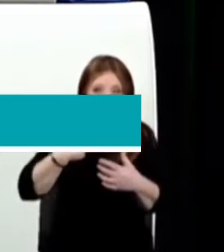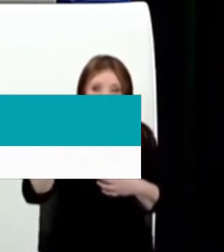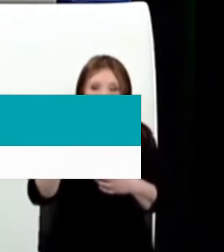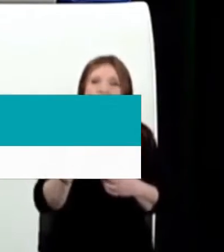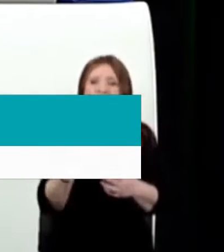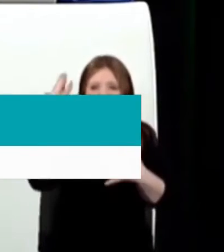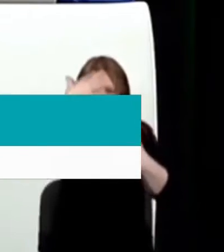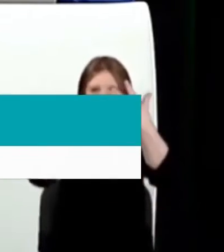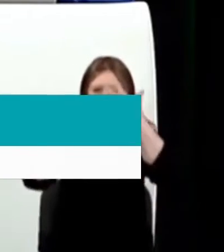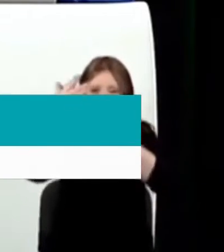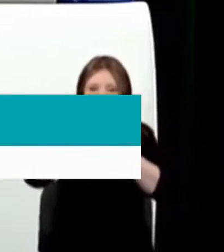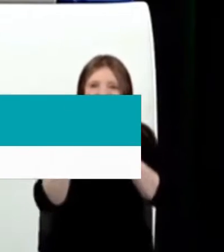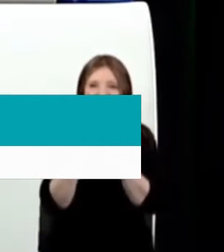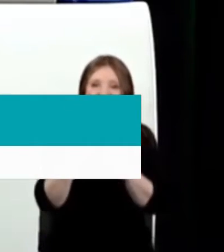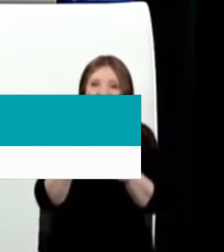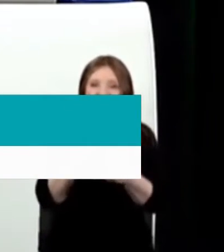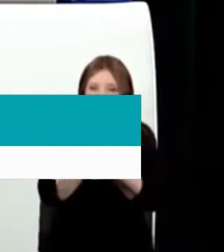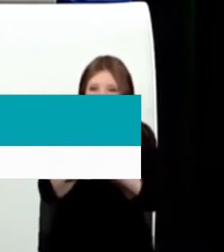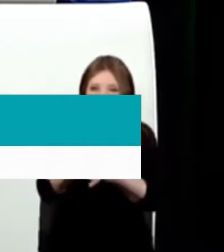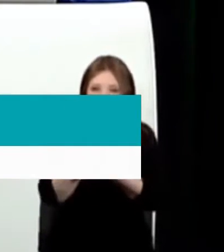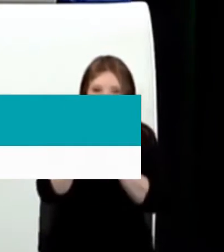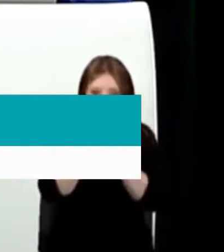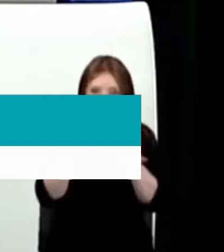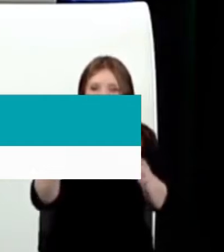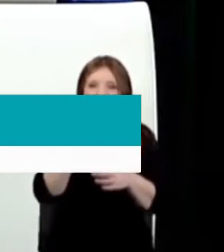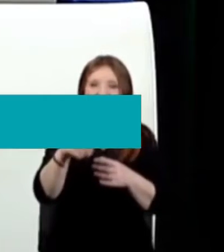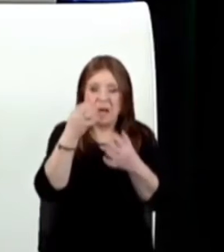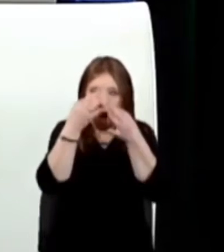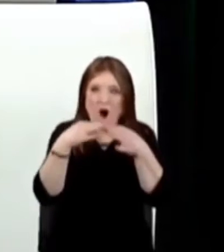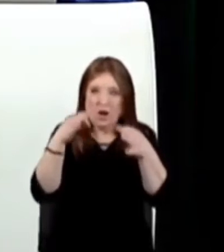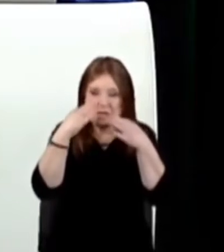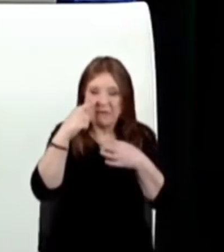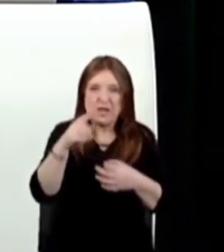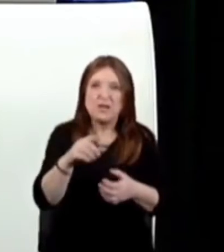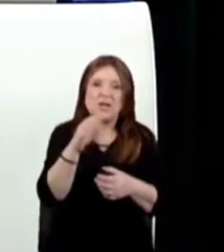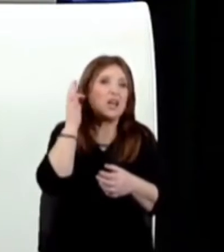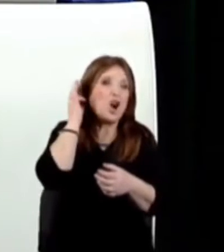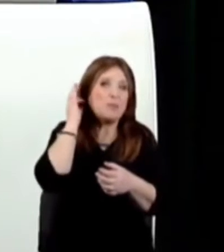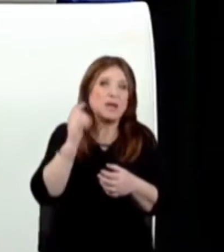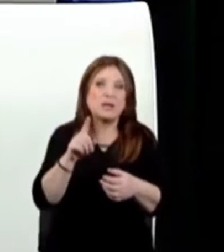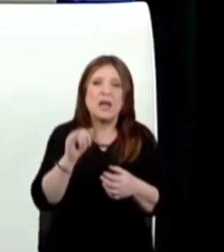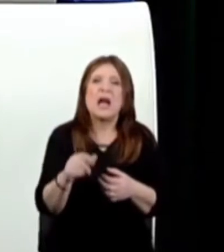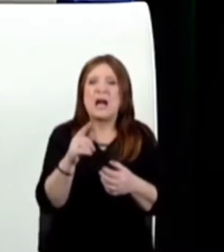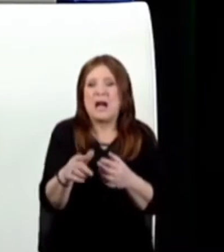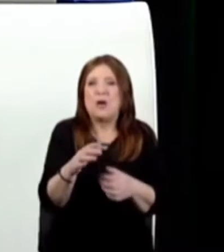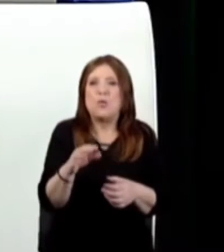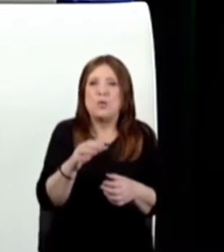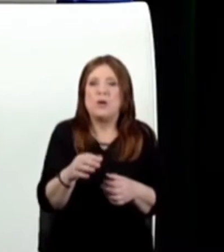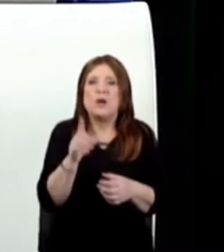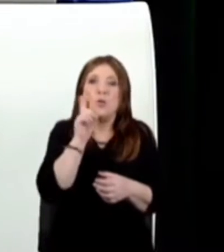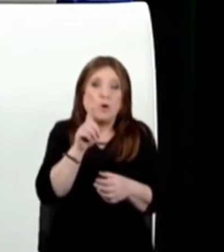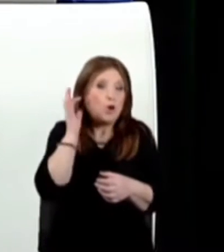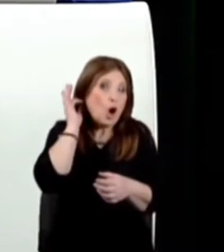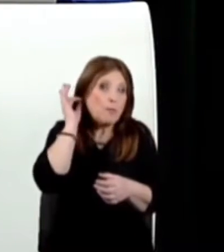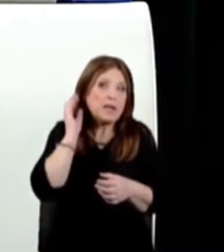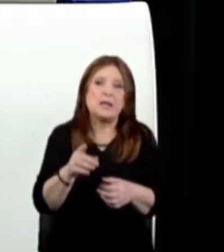mgła, toksyczna mgła, powodowała łzawienie oczu dam, a u szanownych dżentelmenów